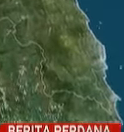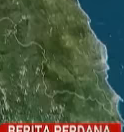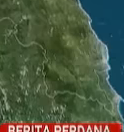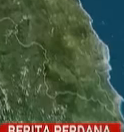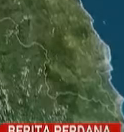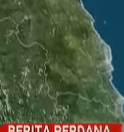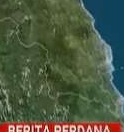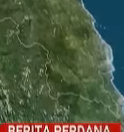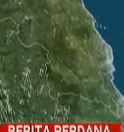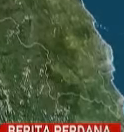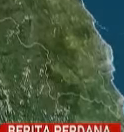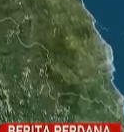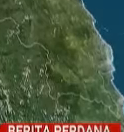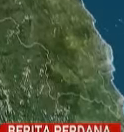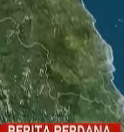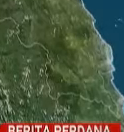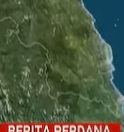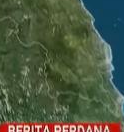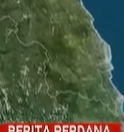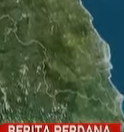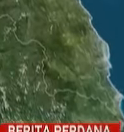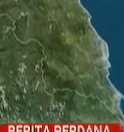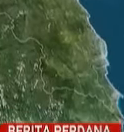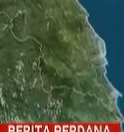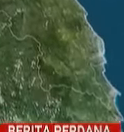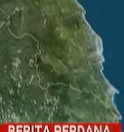jangan terlalu